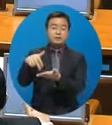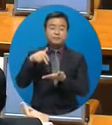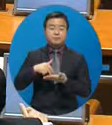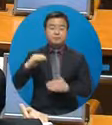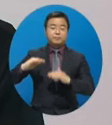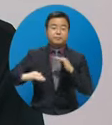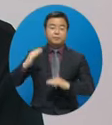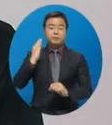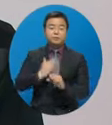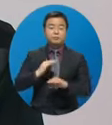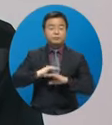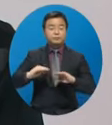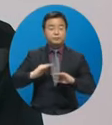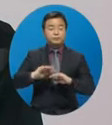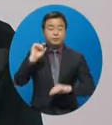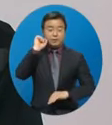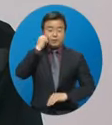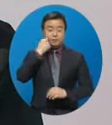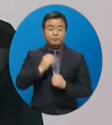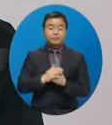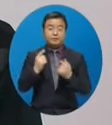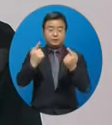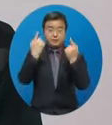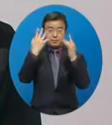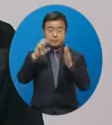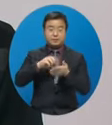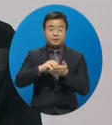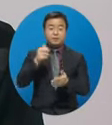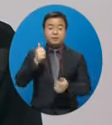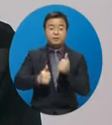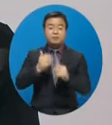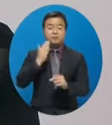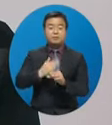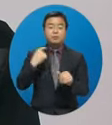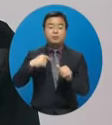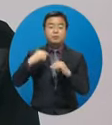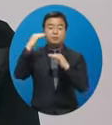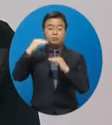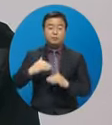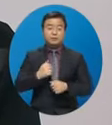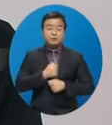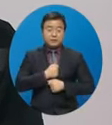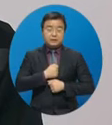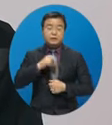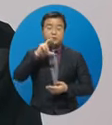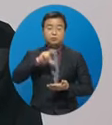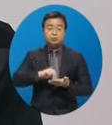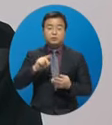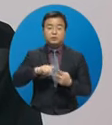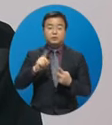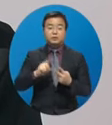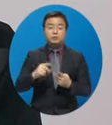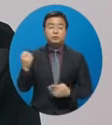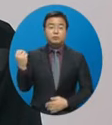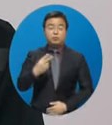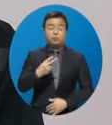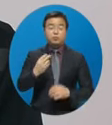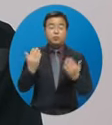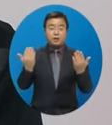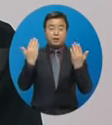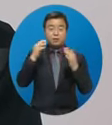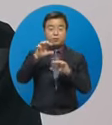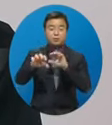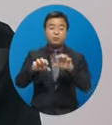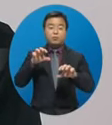불투명합니다. 대학 입학 전형에서 그 교육과정을 지키는 문제라든가 각 학교에서 좀